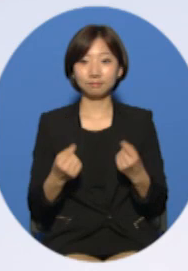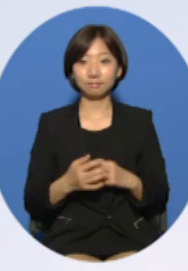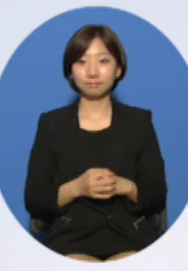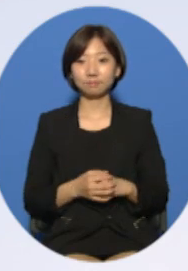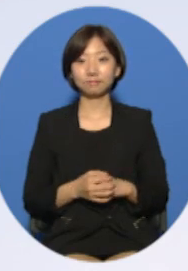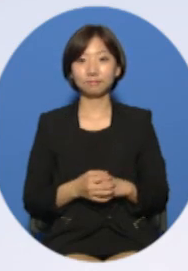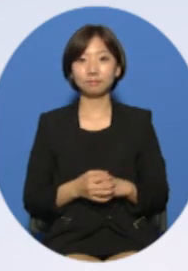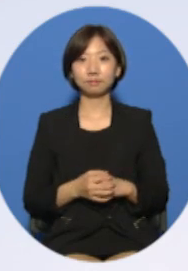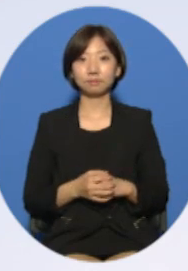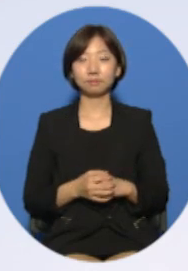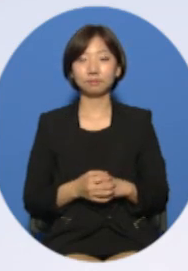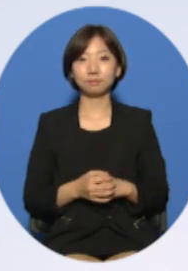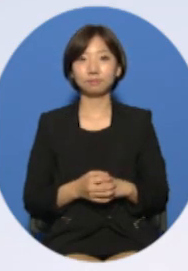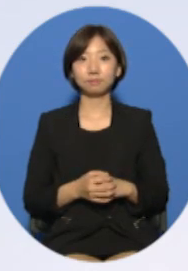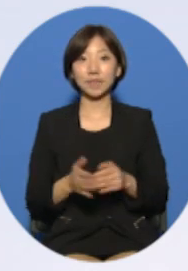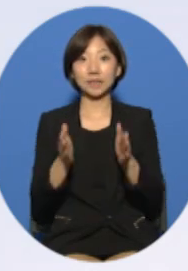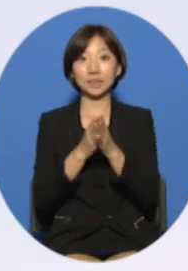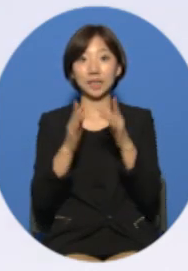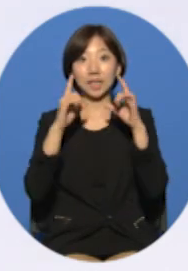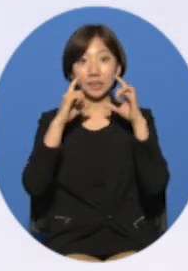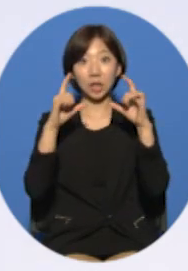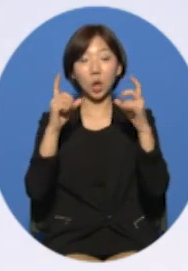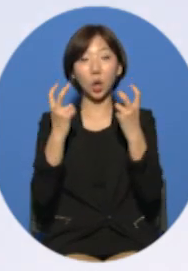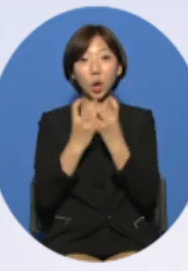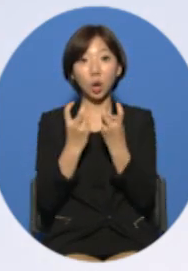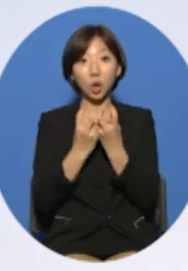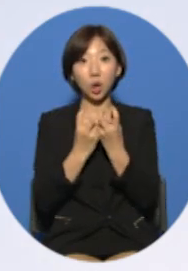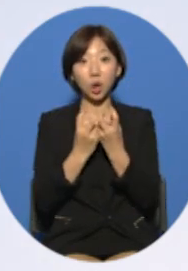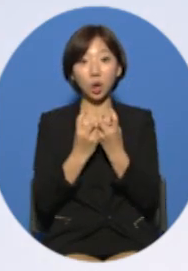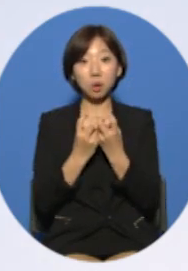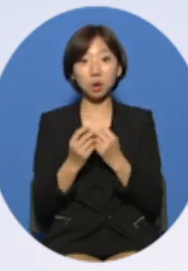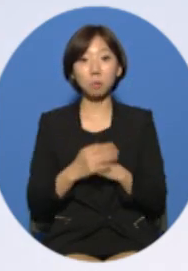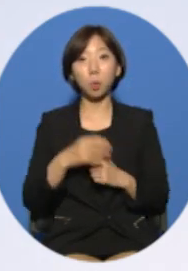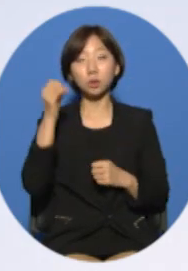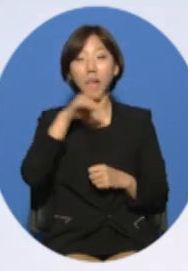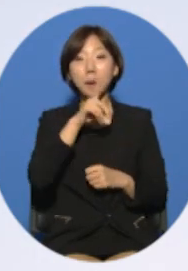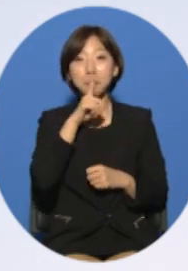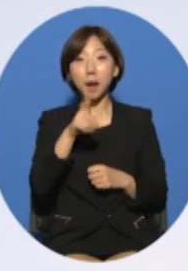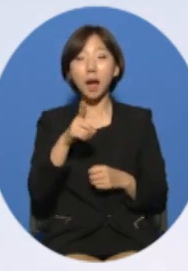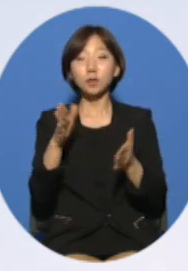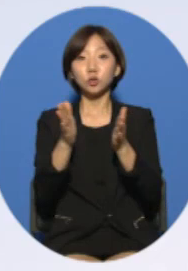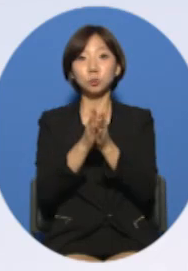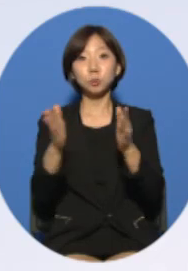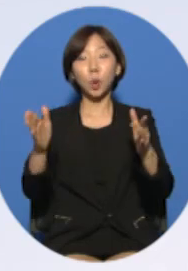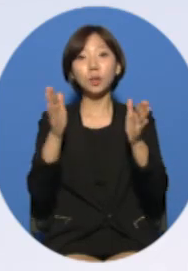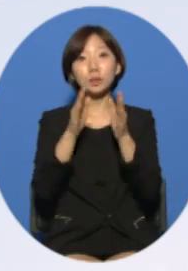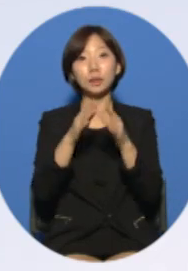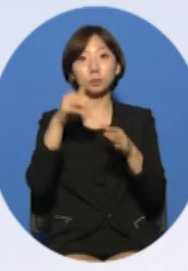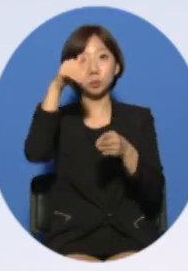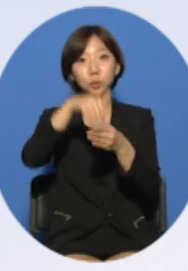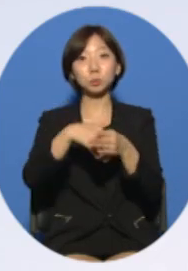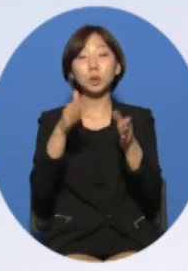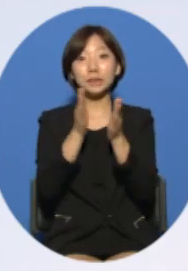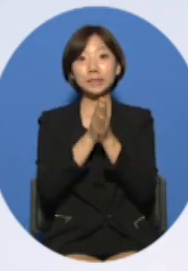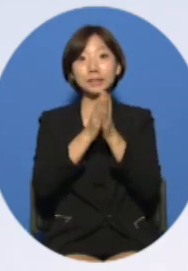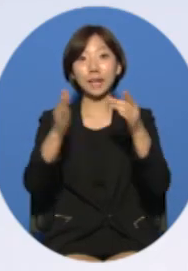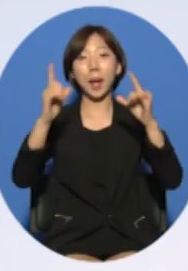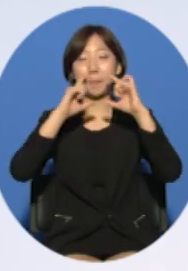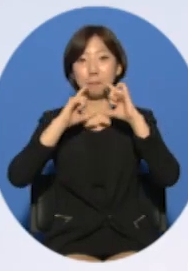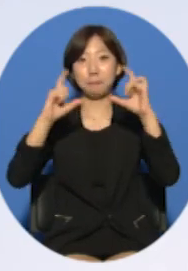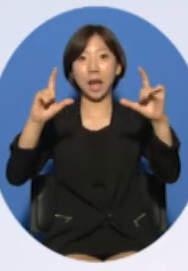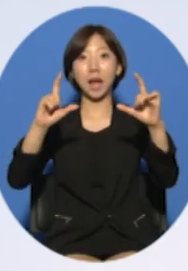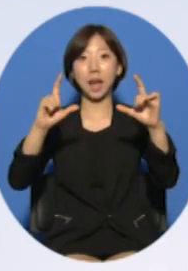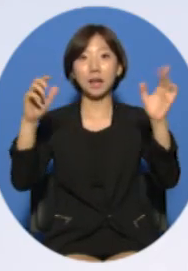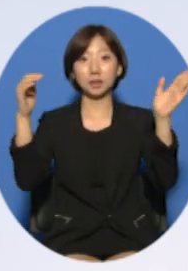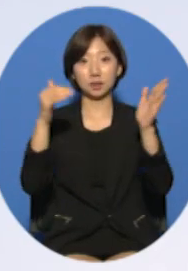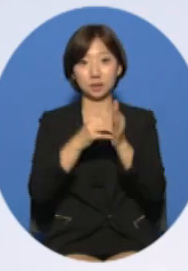선언은 어떤 방식으로 이루어지게 되나요? 그냥 뭐 투표를 시작하겠다. 투표를 개시합니다. 이렇게 지금부터 개시합니다. 시작을 한다. 그렇습니다. 라고